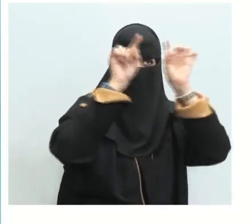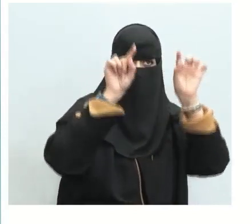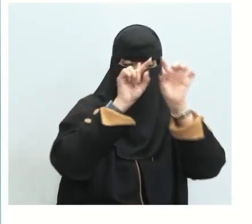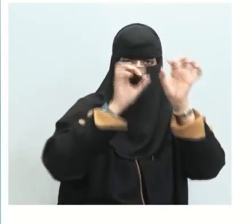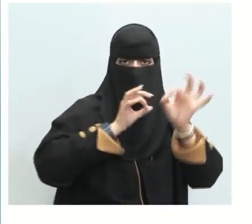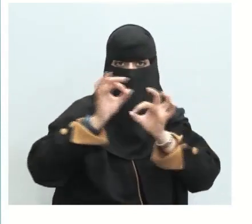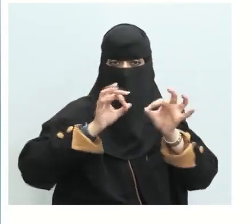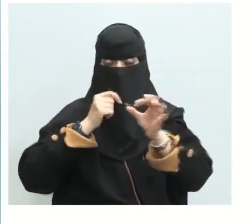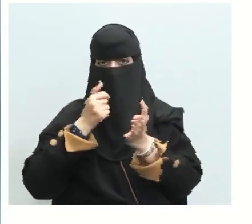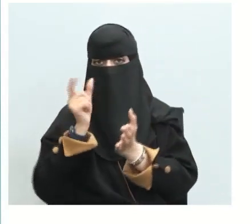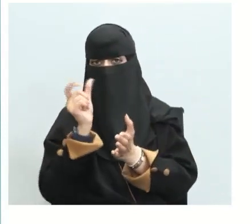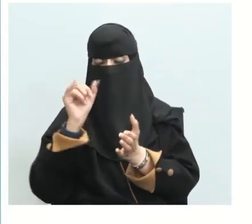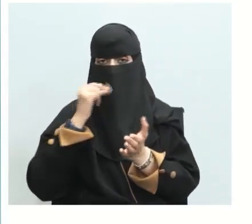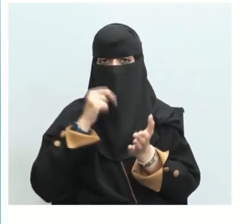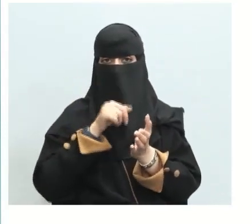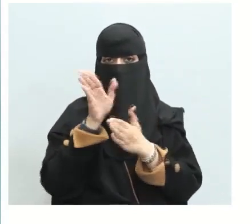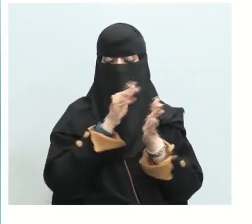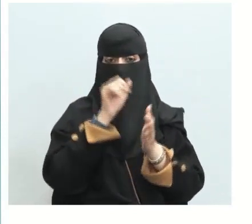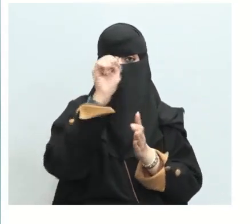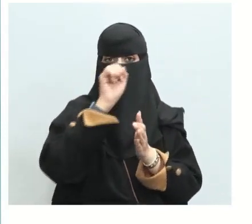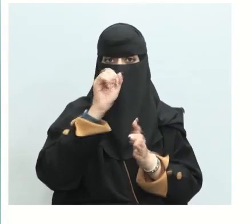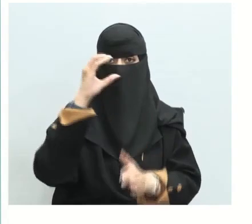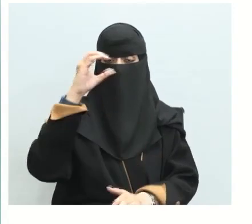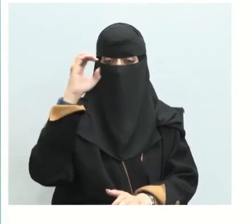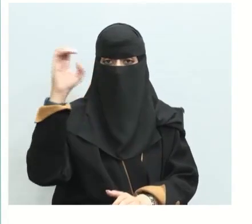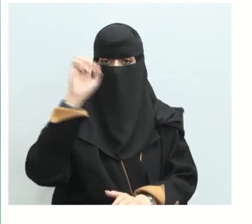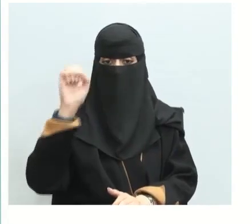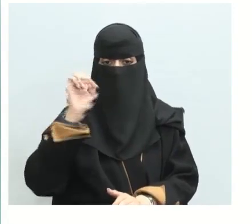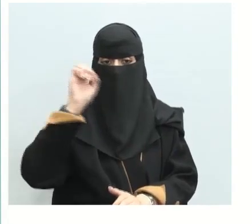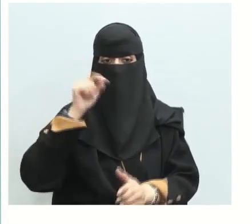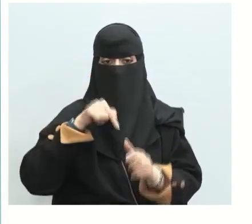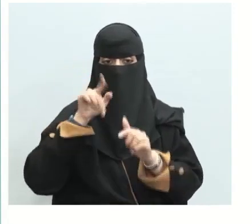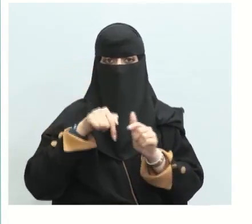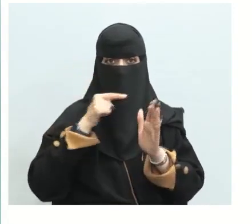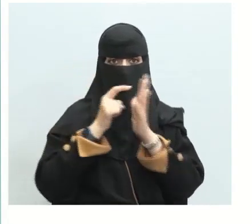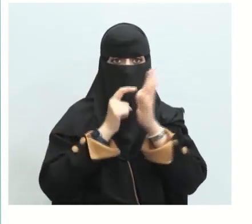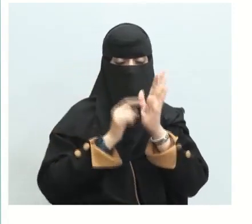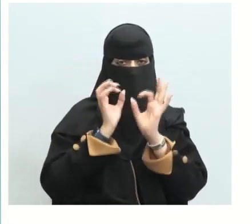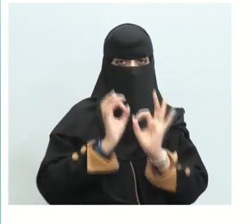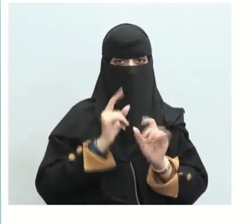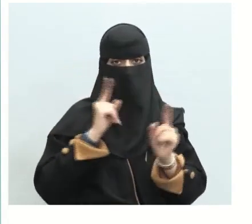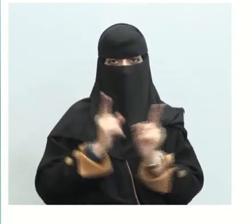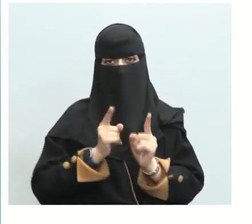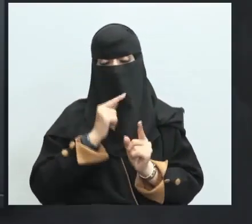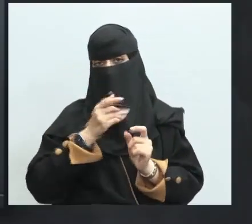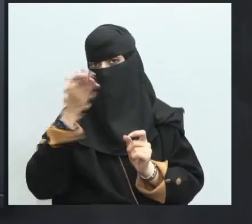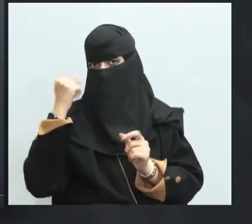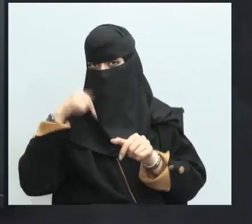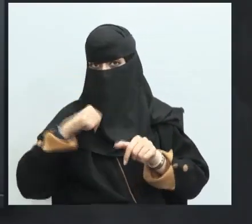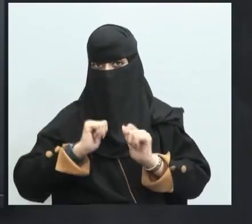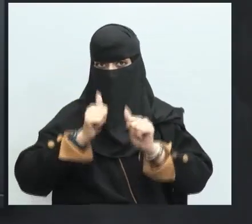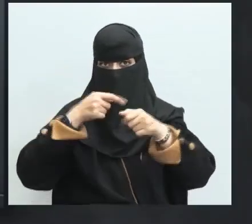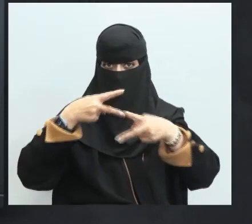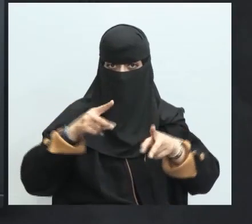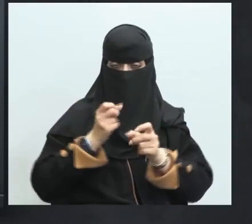النمطية CSS، تستخدم فقط عند استيفاء شرط محدد. إذا ذكرنا سابقا أنه لإنشاء